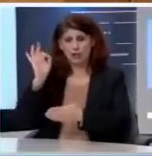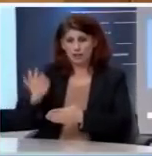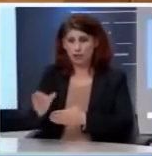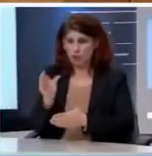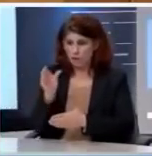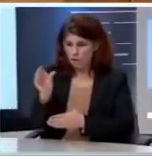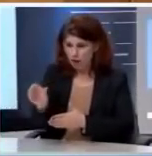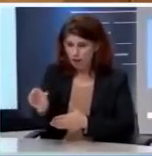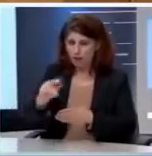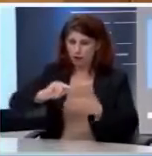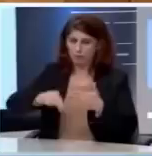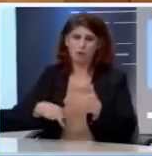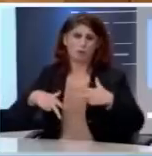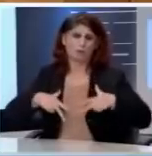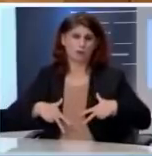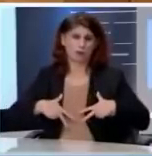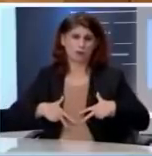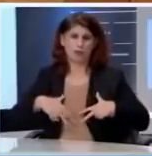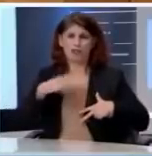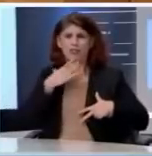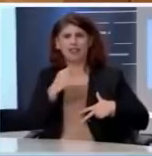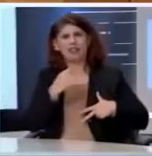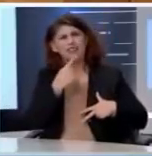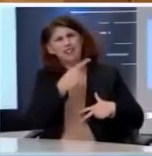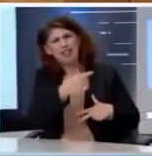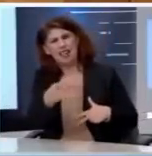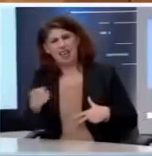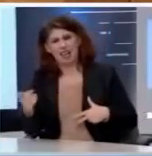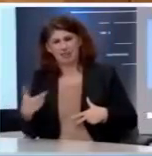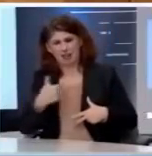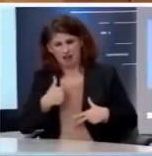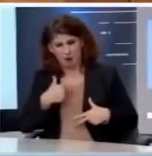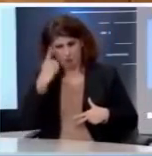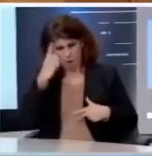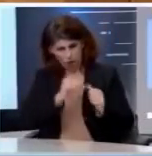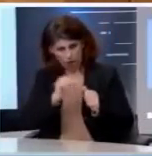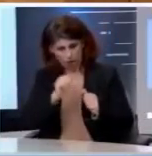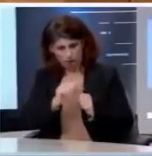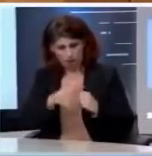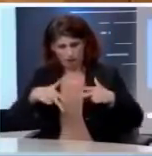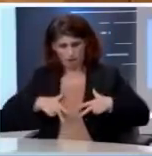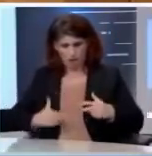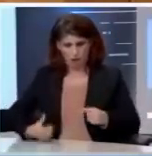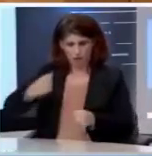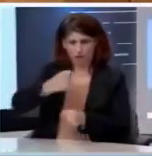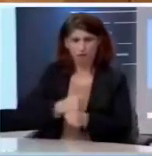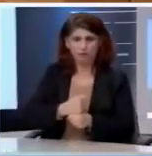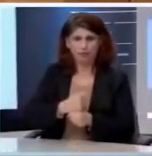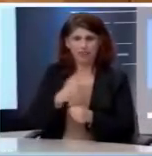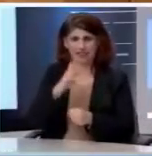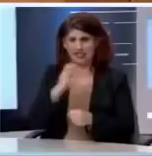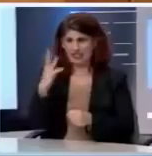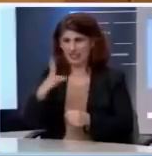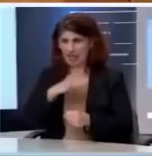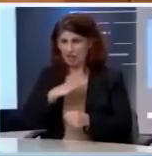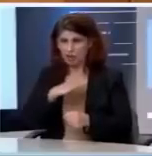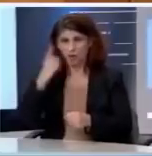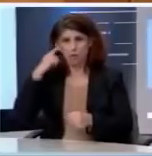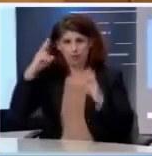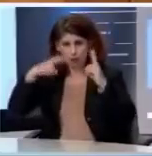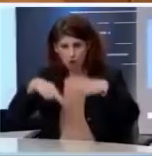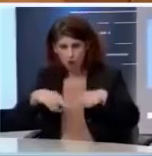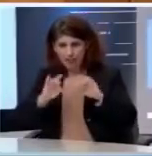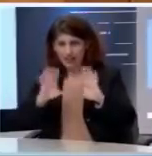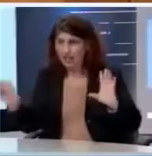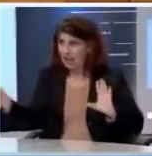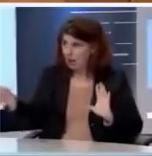ο φάκελος να υπογράψει ο υπουργός. Δηλαδή, τι λέτε σας σοβαρά, ότι εγώ τον πρώτο μήνα που ήμουν υπουργός υγείας, σε 33 άτομα που δεν είχα διορίσει